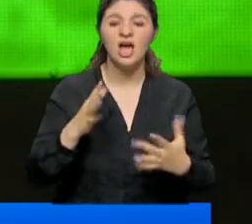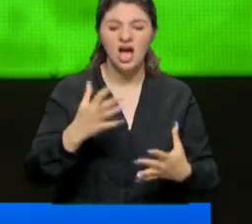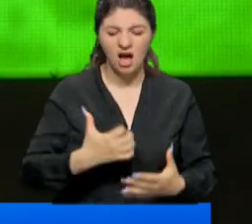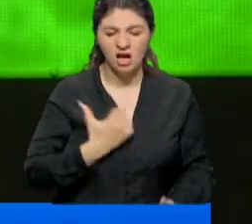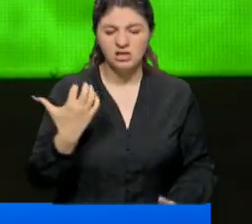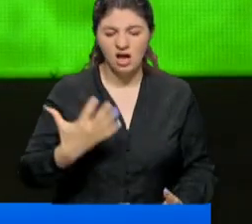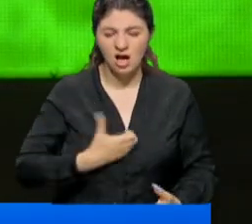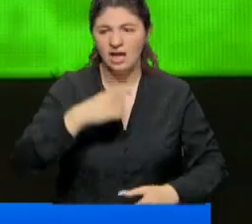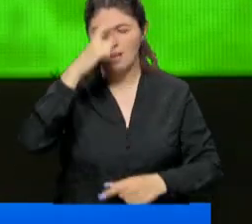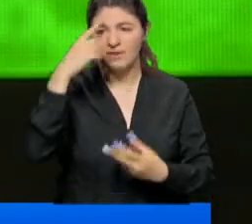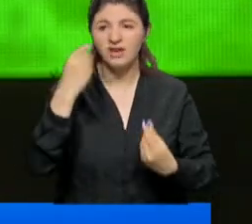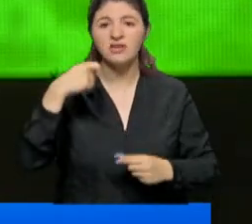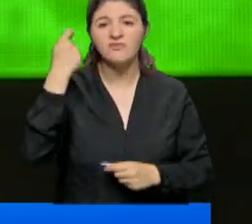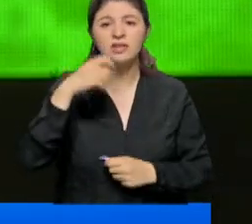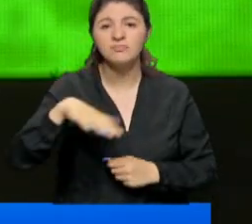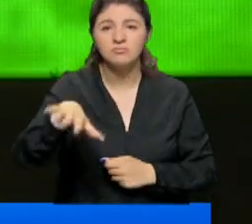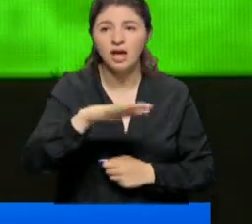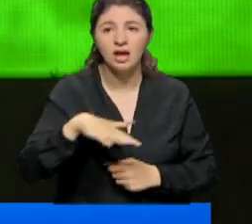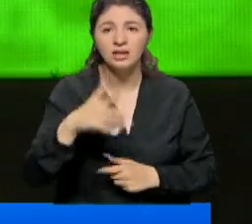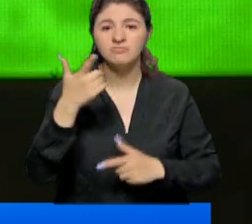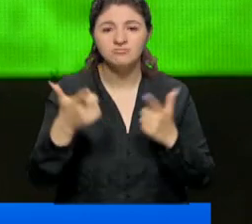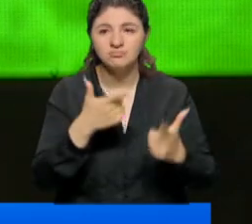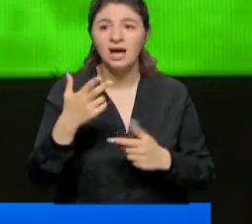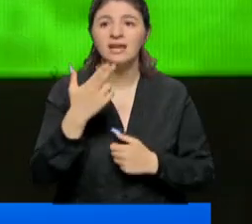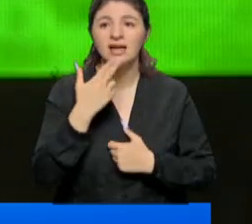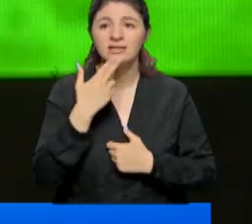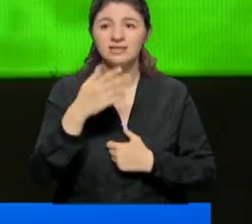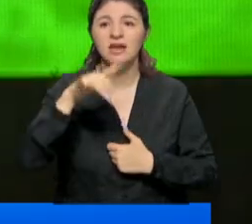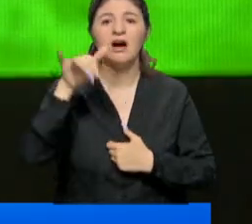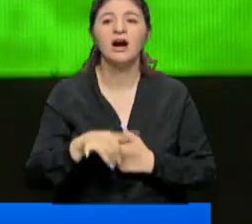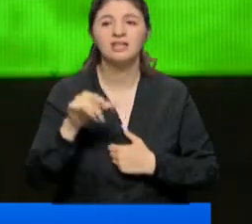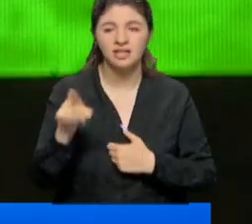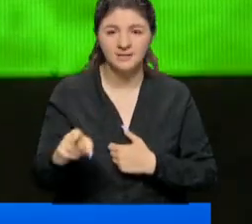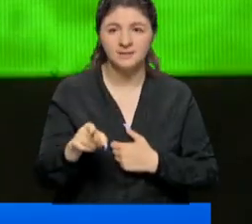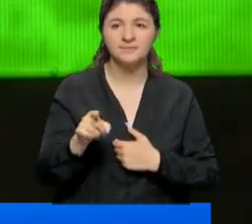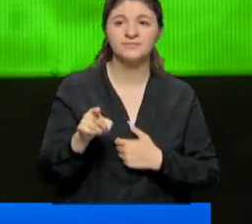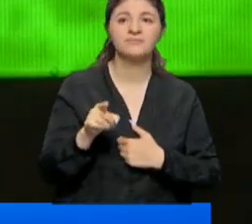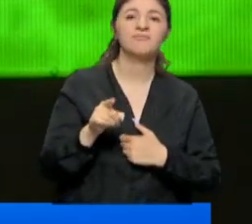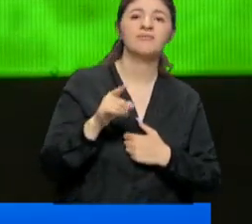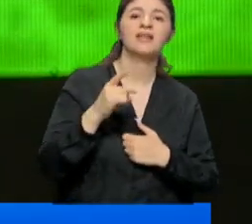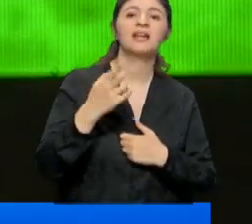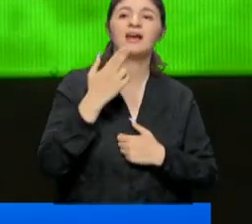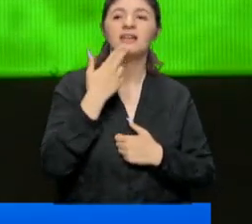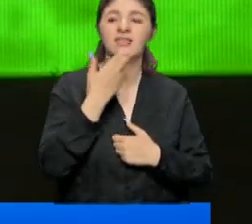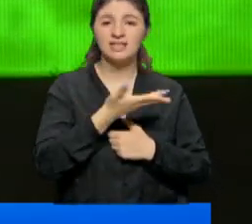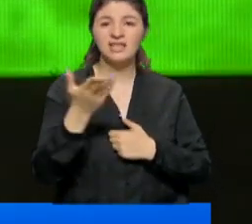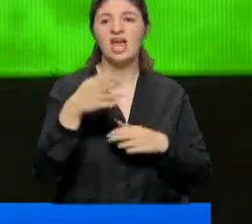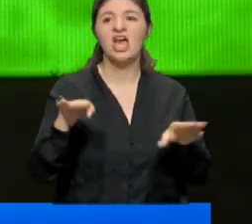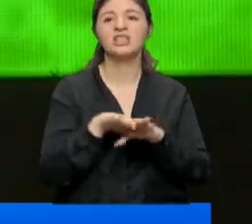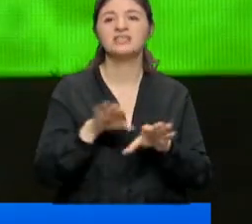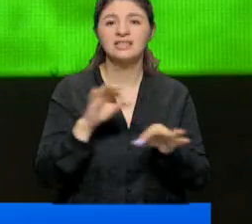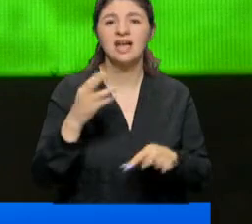çektikleri yemek tarifleri filmlerde kadın haklarını kadınların